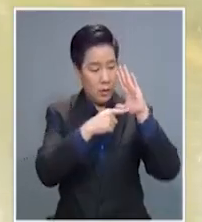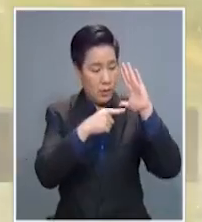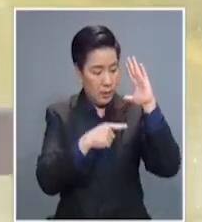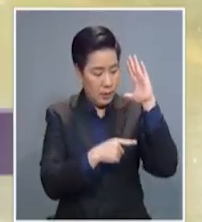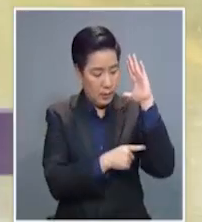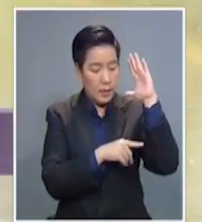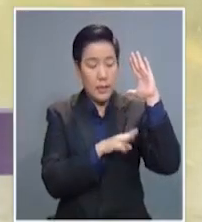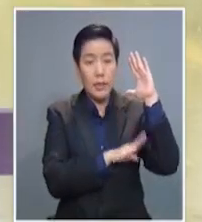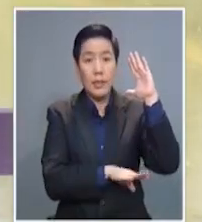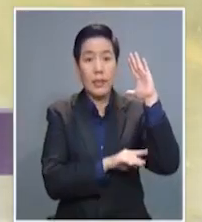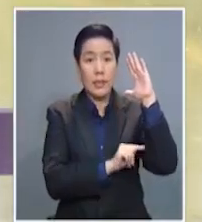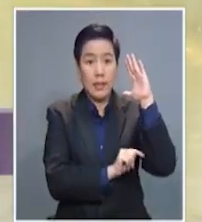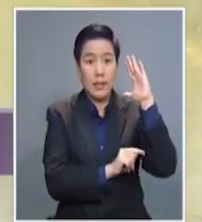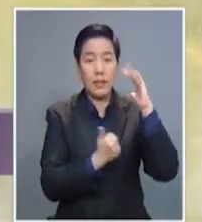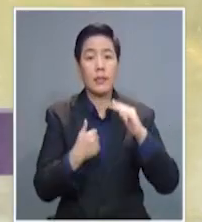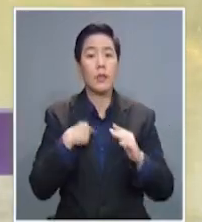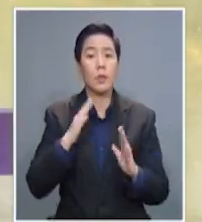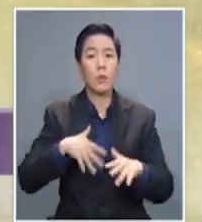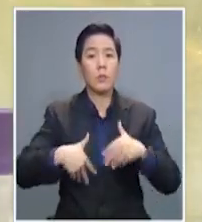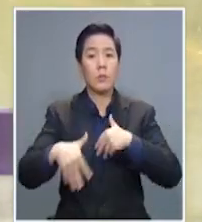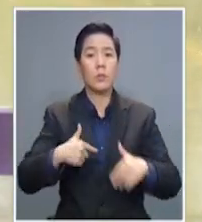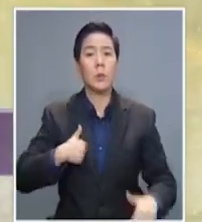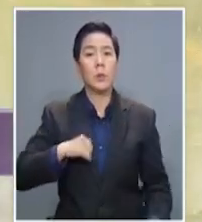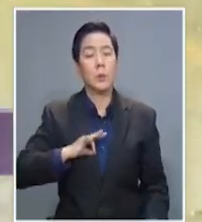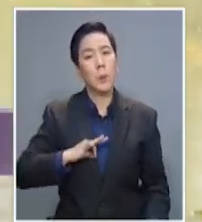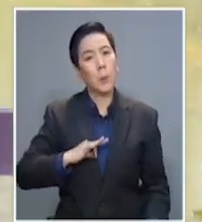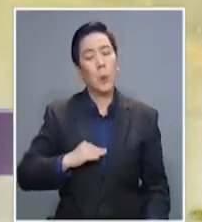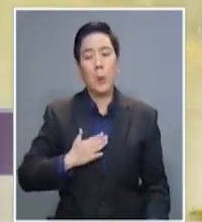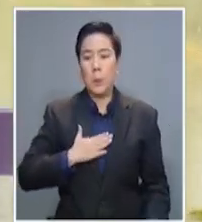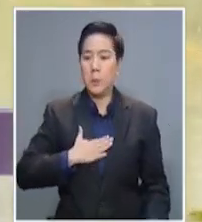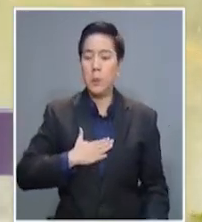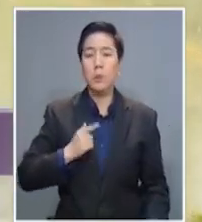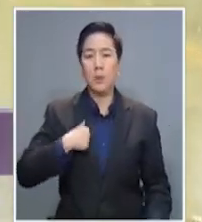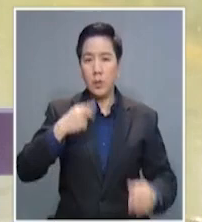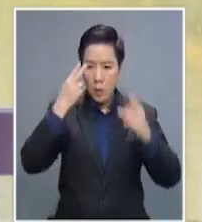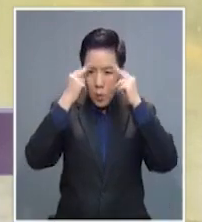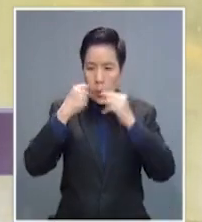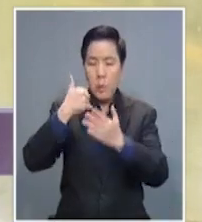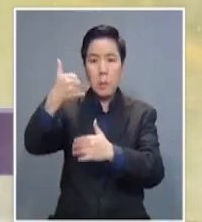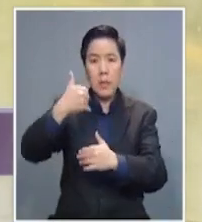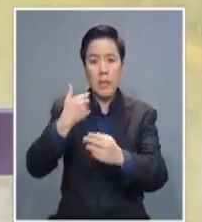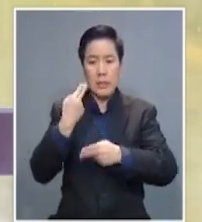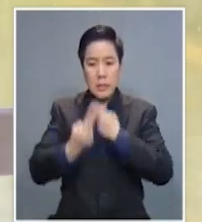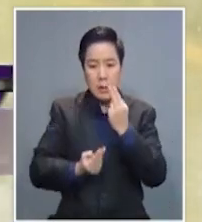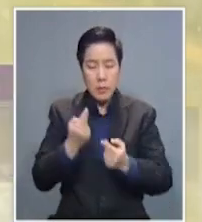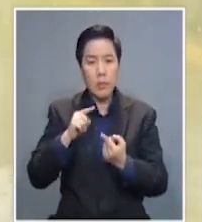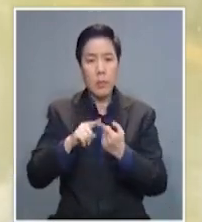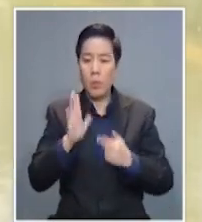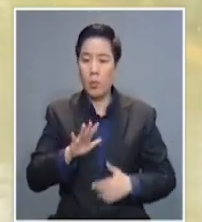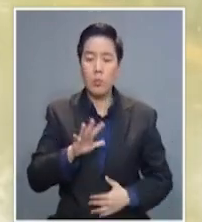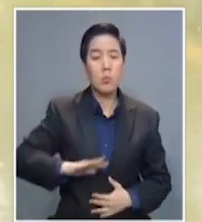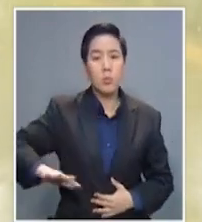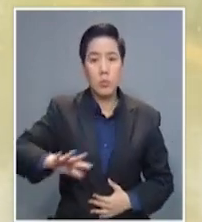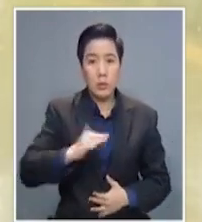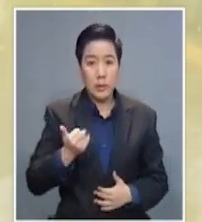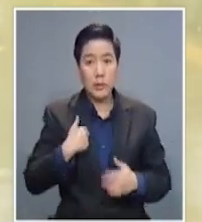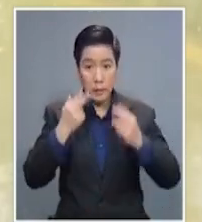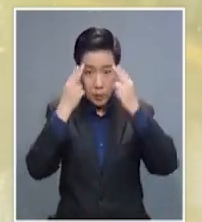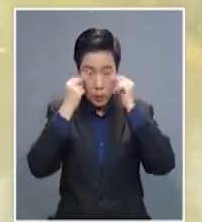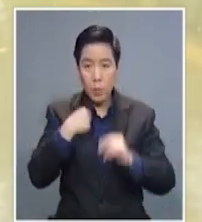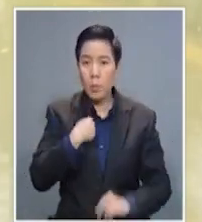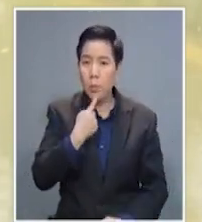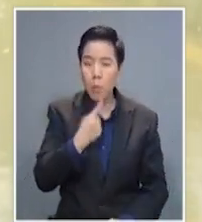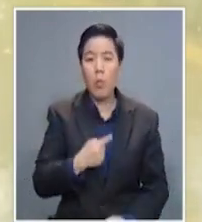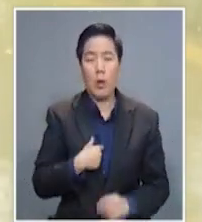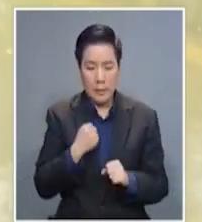นตรีและคณะนะคะก็ได้สร้างความประทับใจให้กับประชาชนในพื้นที่ผู้ประสบอุทกภัยของจังหวัดตรังอย่างมากค่ะโดยนายกรัฐมนตรีนั้นบอก